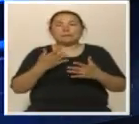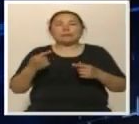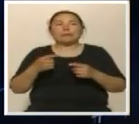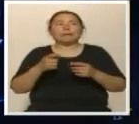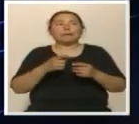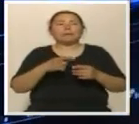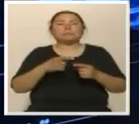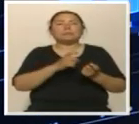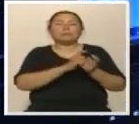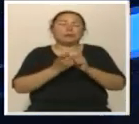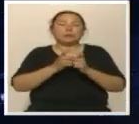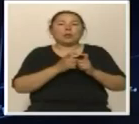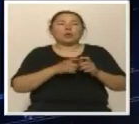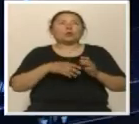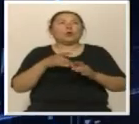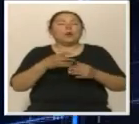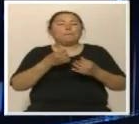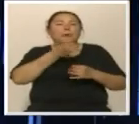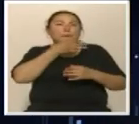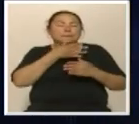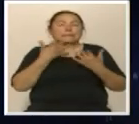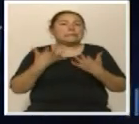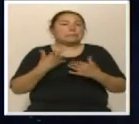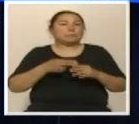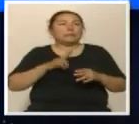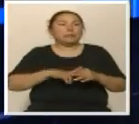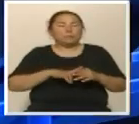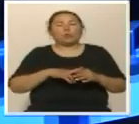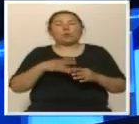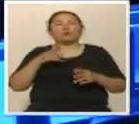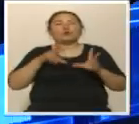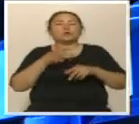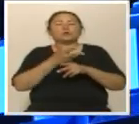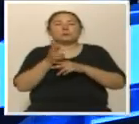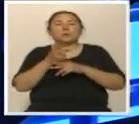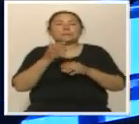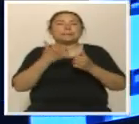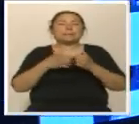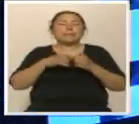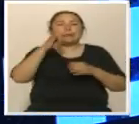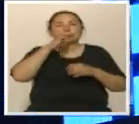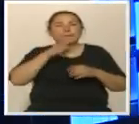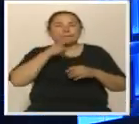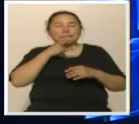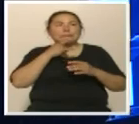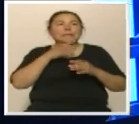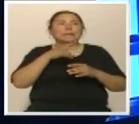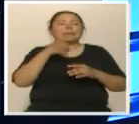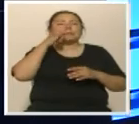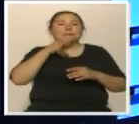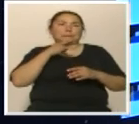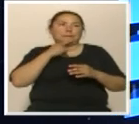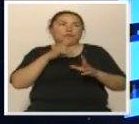конфликтах вызвал бурю положительных эмоций У зрителя стоит отметить что картина стала лучшей среди отечественных сериалов на национальном канале